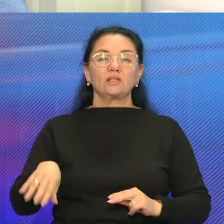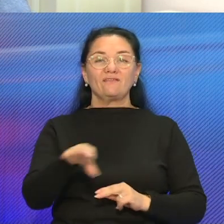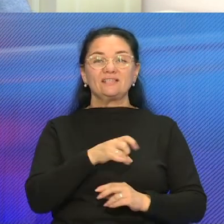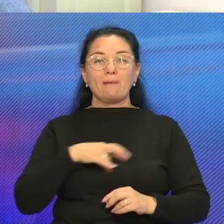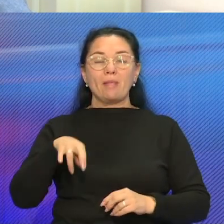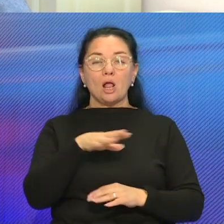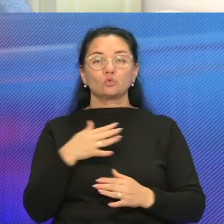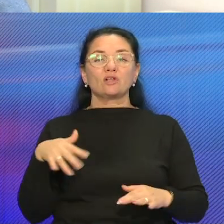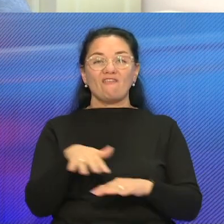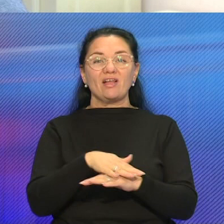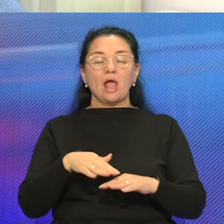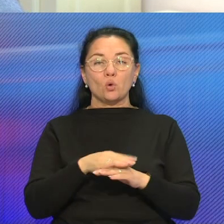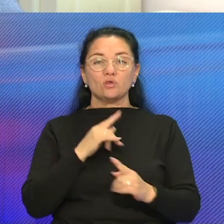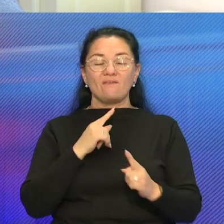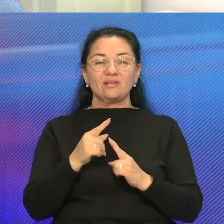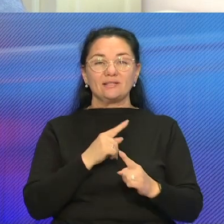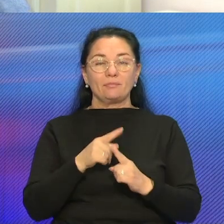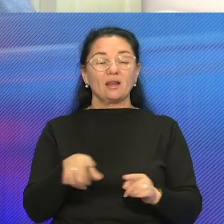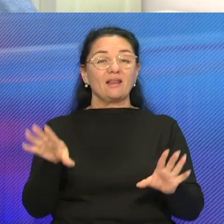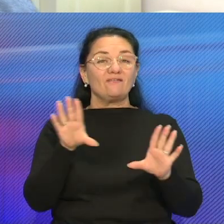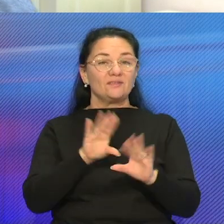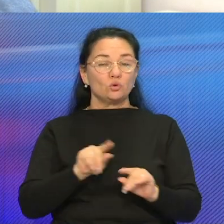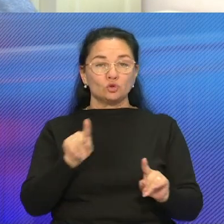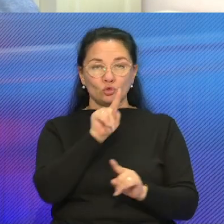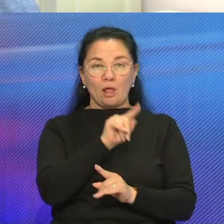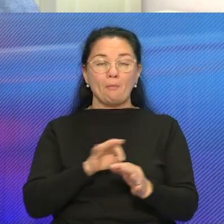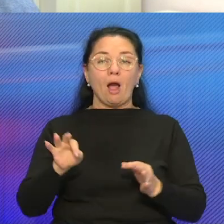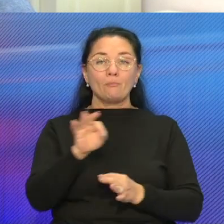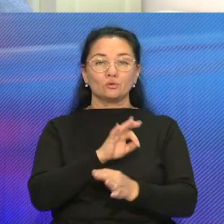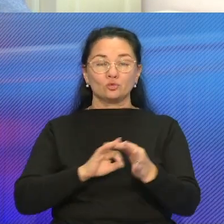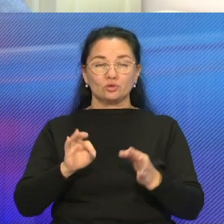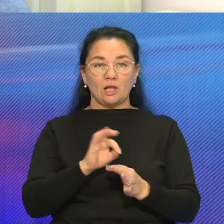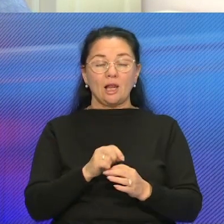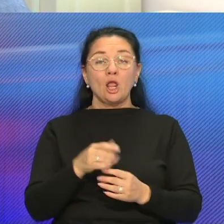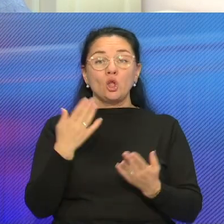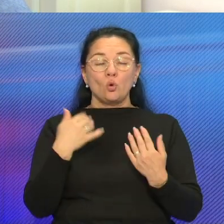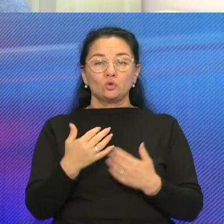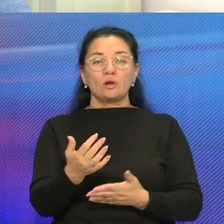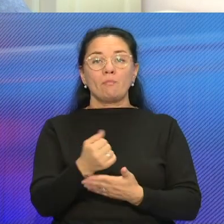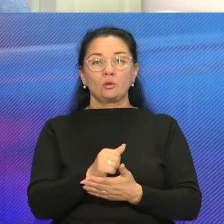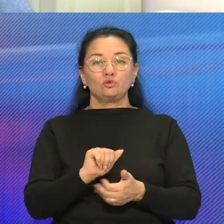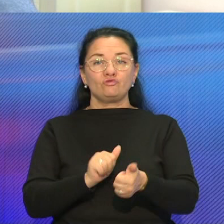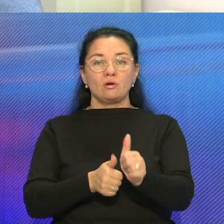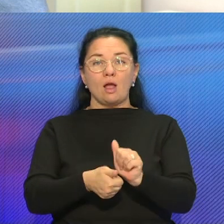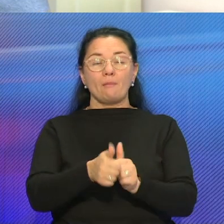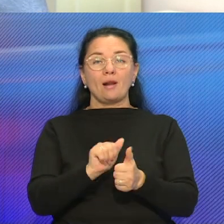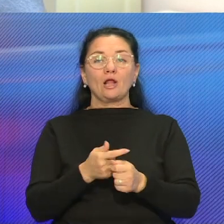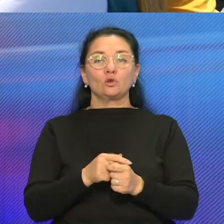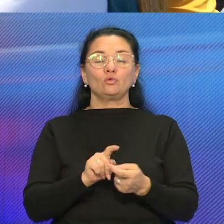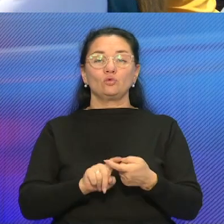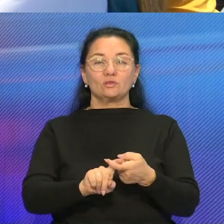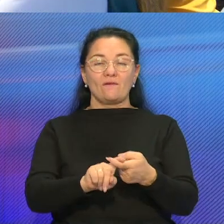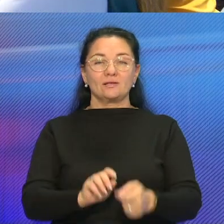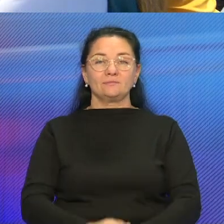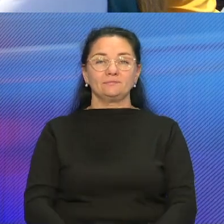собрания, те моменты, которые они там обсуждали. Также уже такую обратную связь нам сегодня во время открытия донесли.